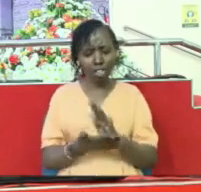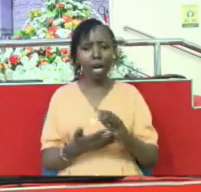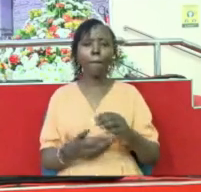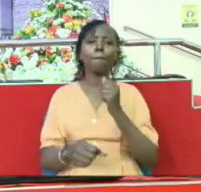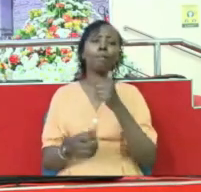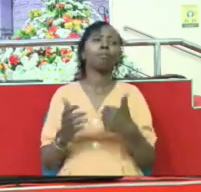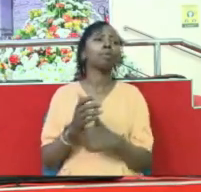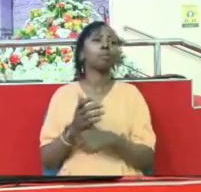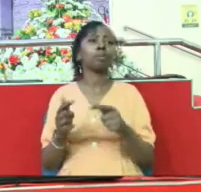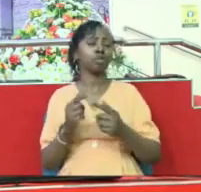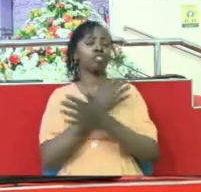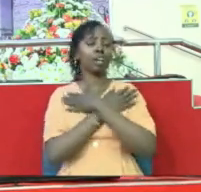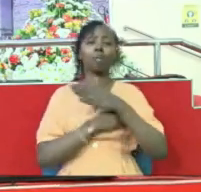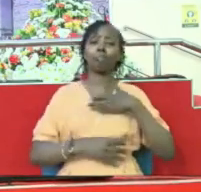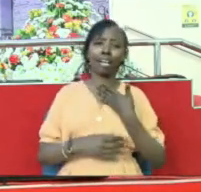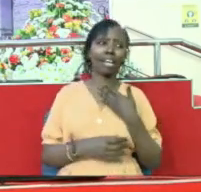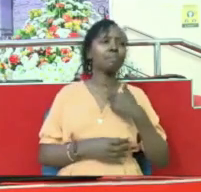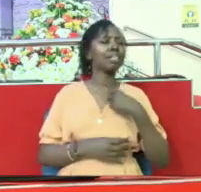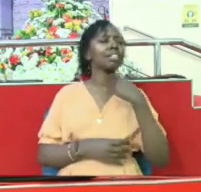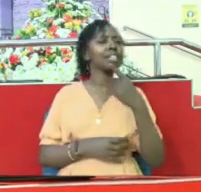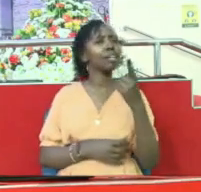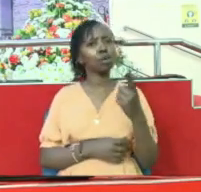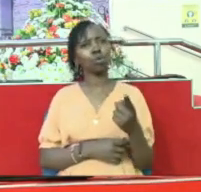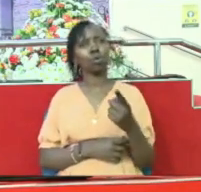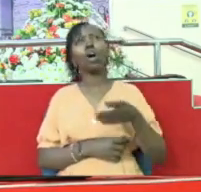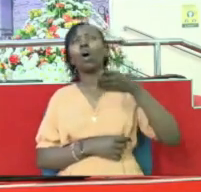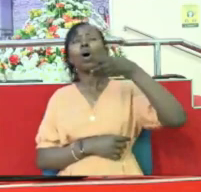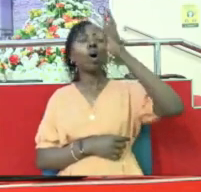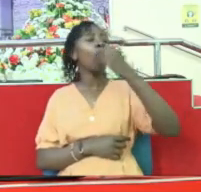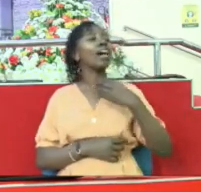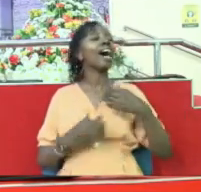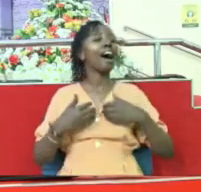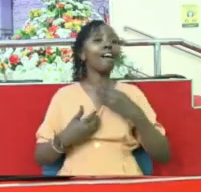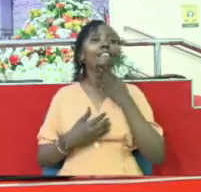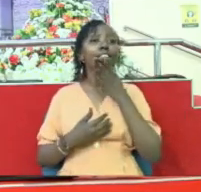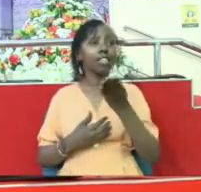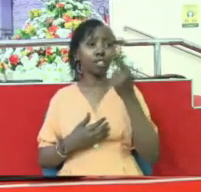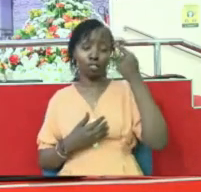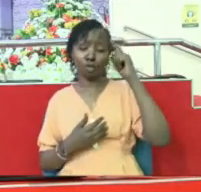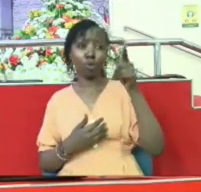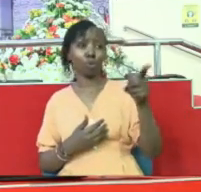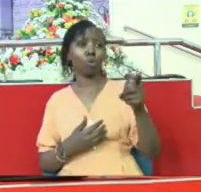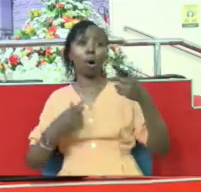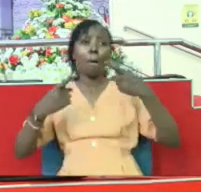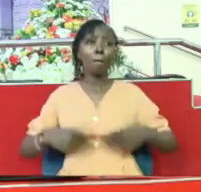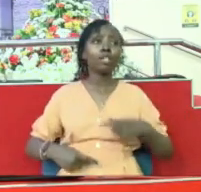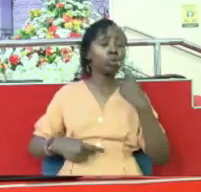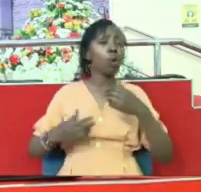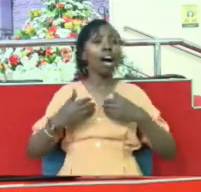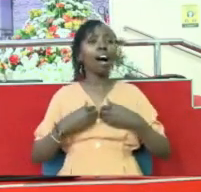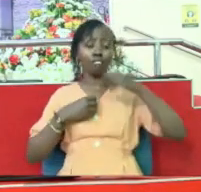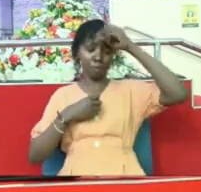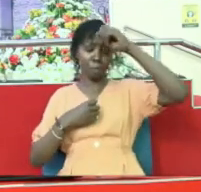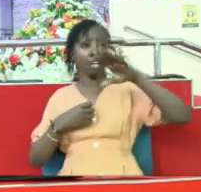yangu. Let me tell you. Nikwambie. God has an answer for you. Mungu ako na jibu yako. The person carrying your miracle is with you. Mtu